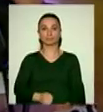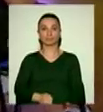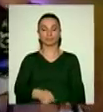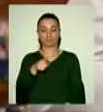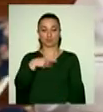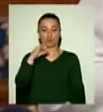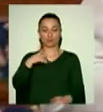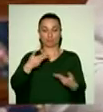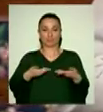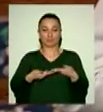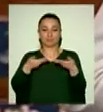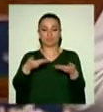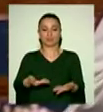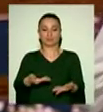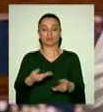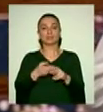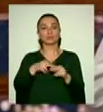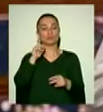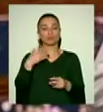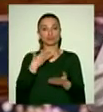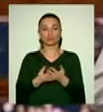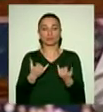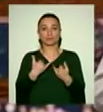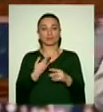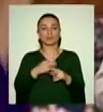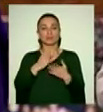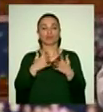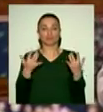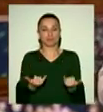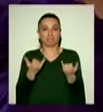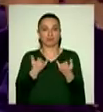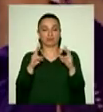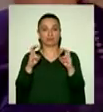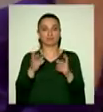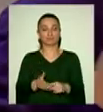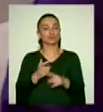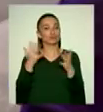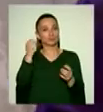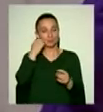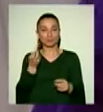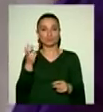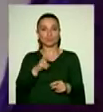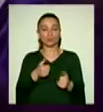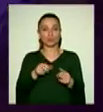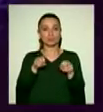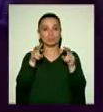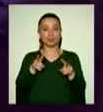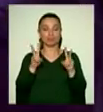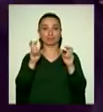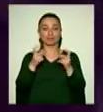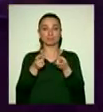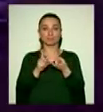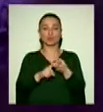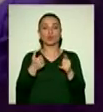თქვენ შოუში დამპატიჟეთ. იმიტომ რომ ჩემთვის ეს არის დიდი პატივი. ძალიან დიდი მადლობა, რომ მოხვედით და როგორი სპეციალური თემით